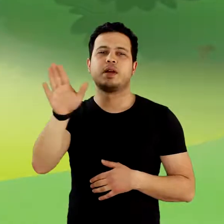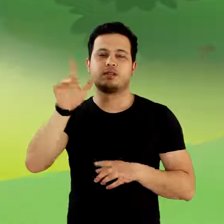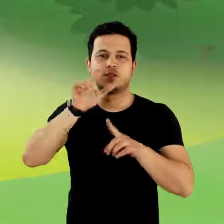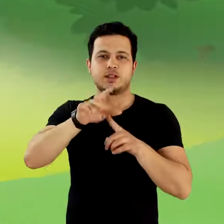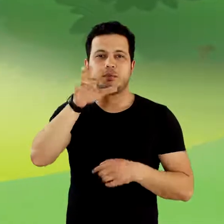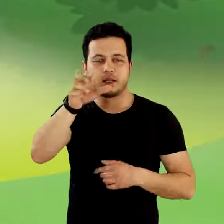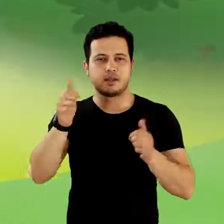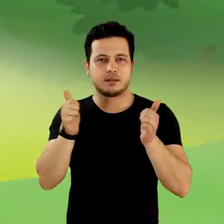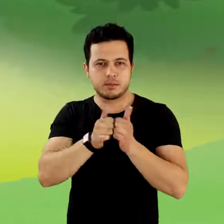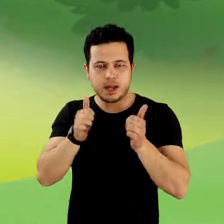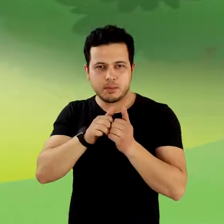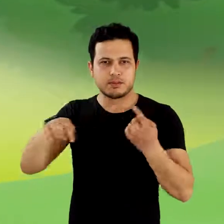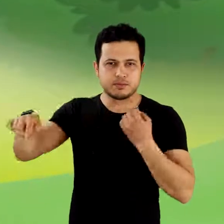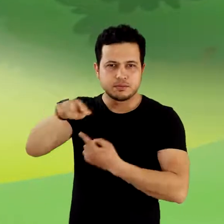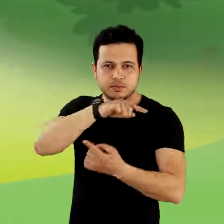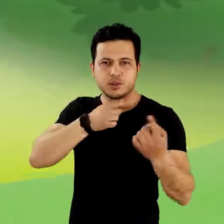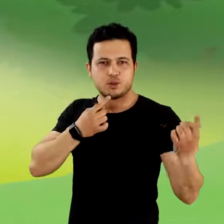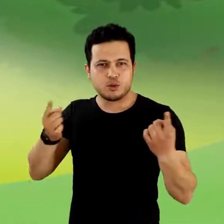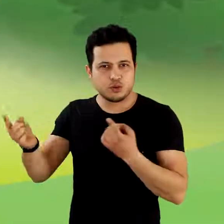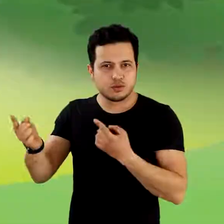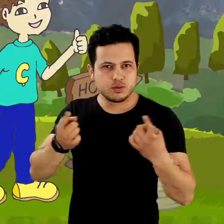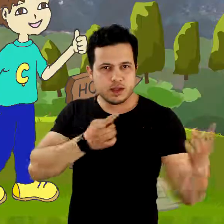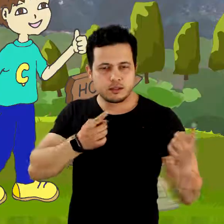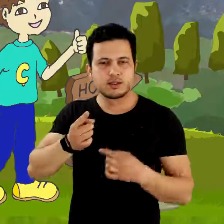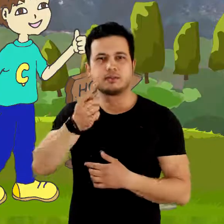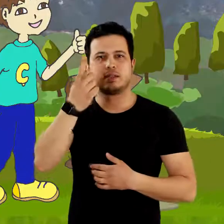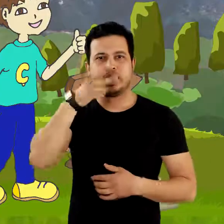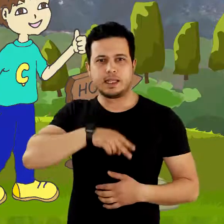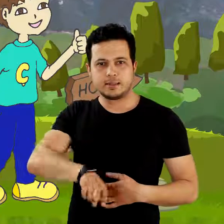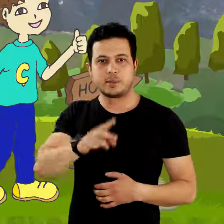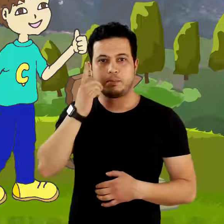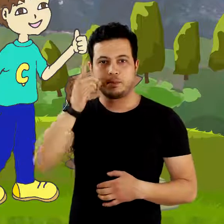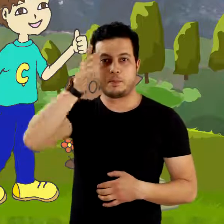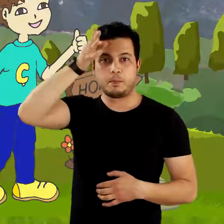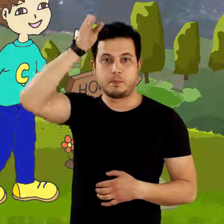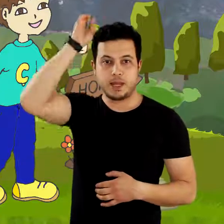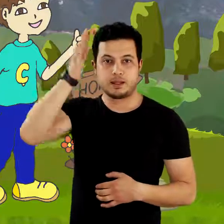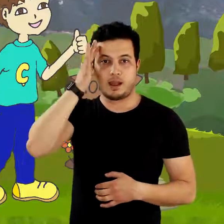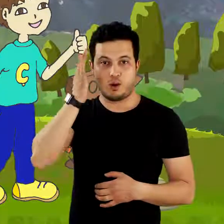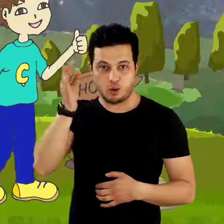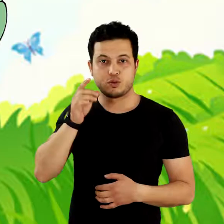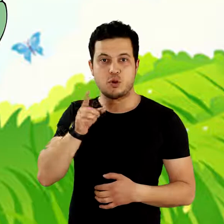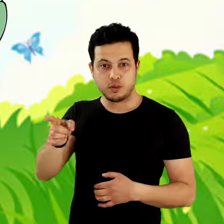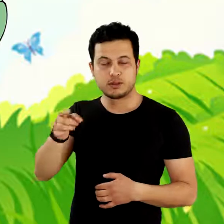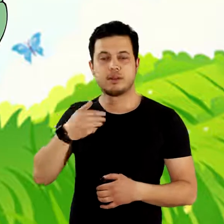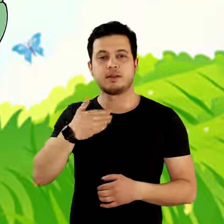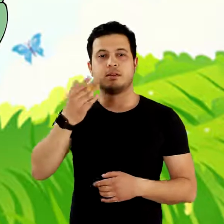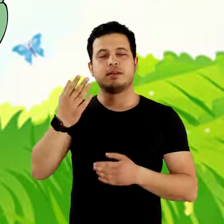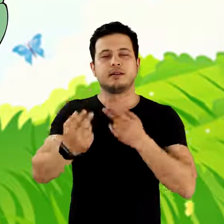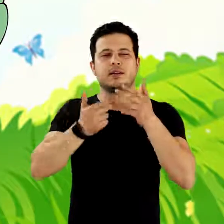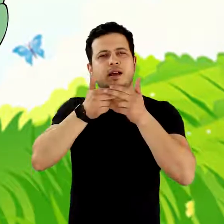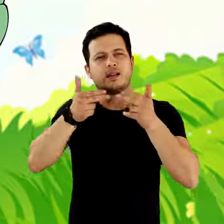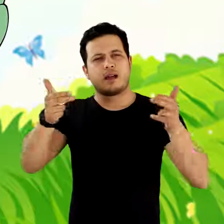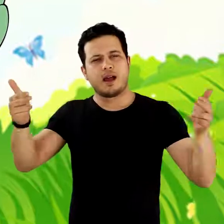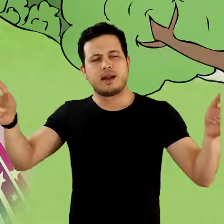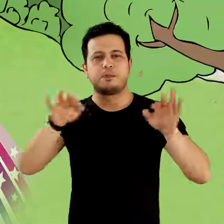Pınar kendi aralarında böyle konuşurlarken... İkizlerimizin Bilge Horoz'la olan maceraları çoktan